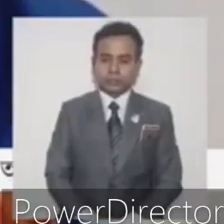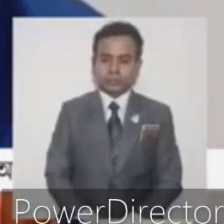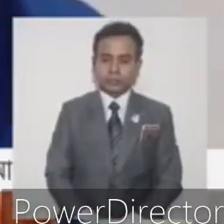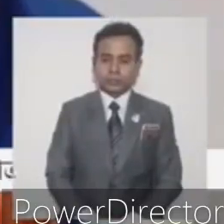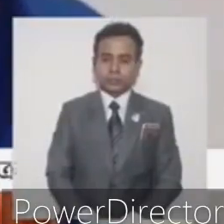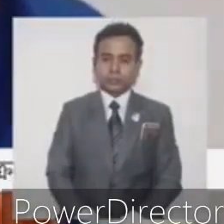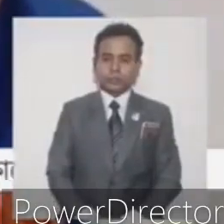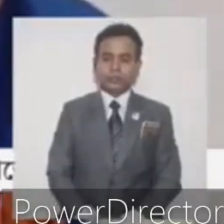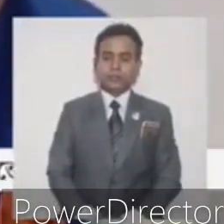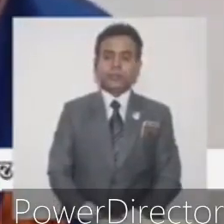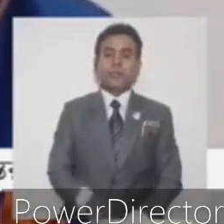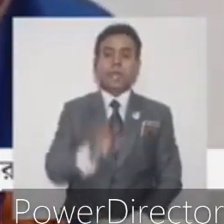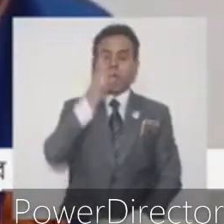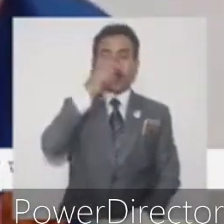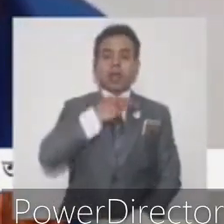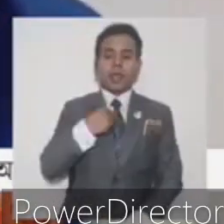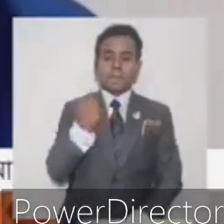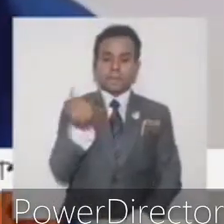সালাম আলাইকুম।